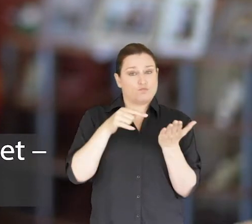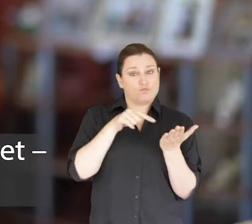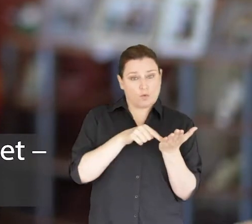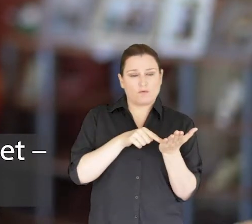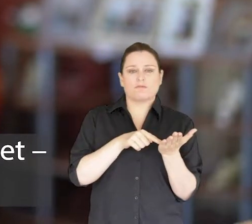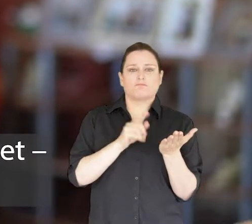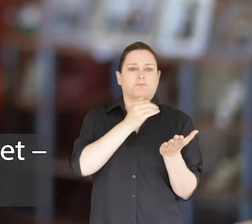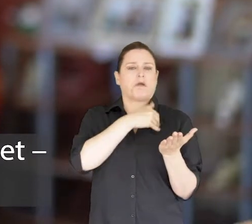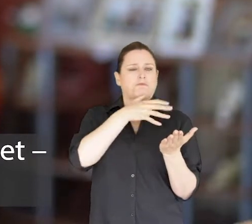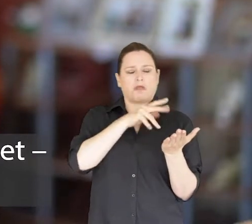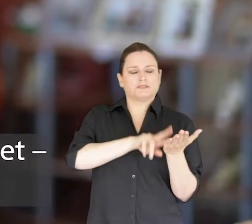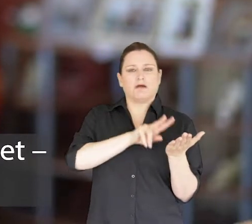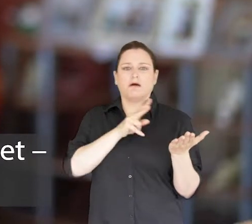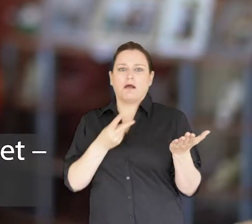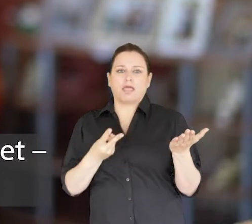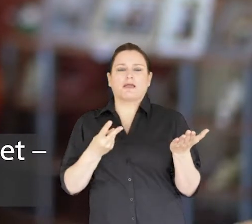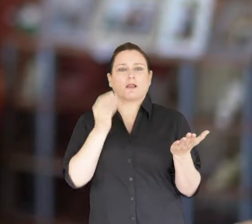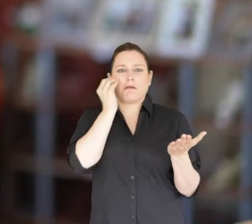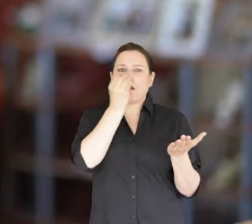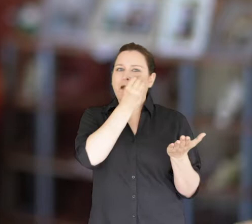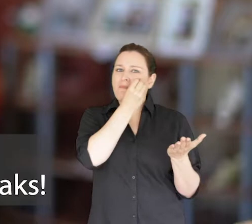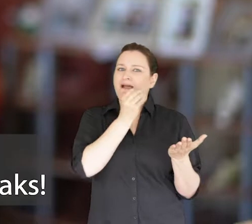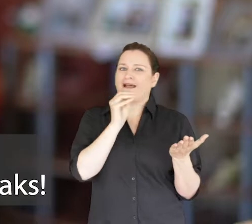Karahuis, Christmas Thomas.